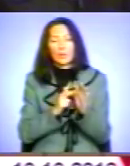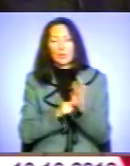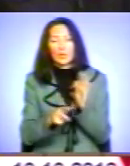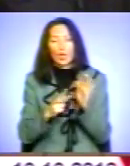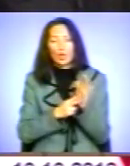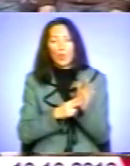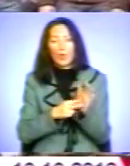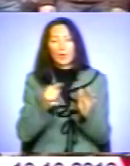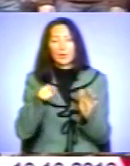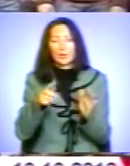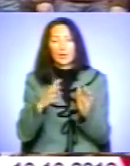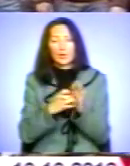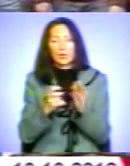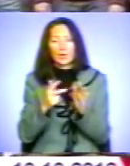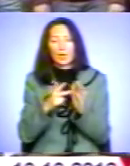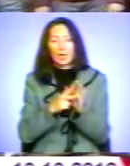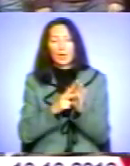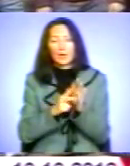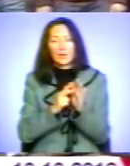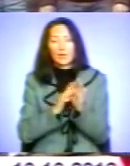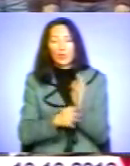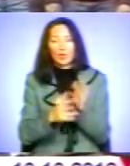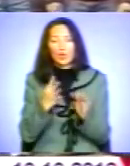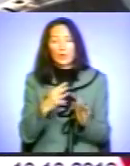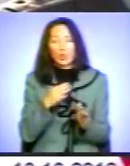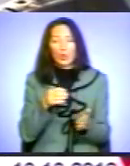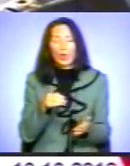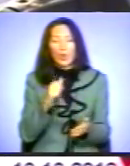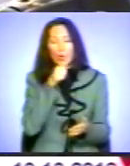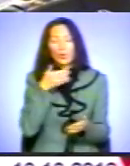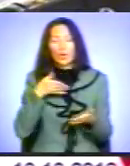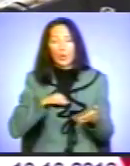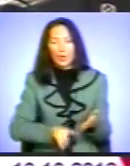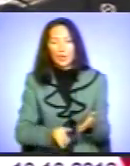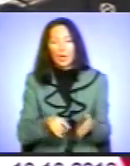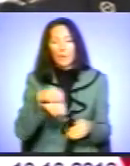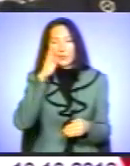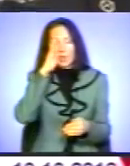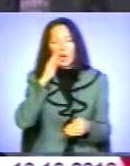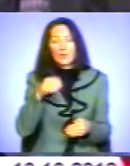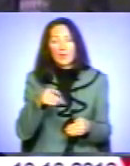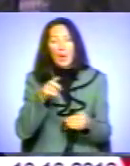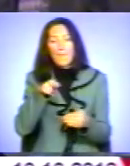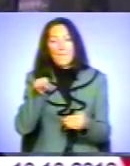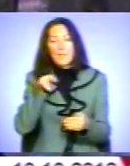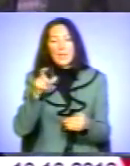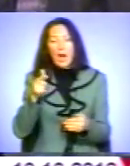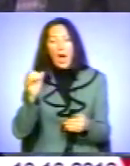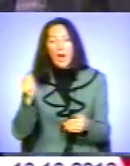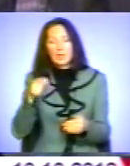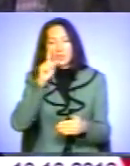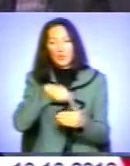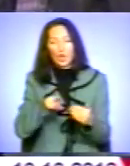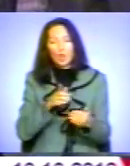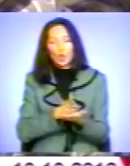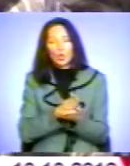1987-1994 років народження. Серед них і Андрій Пушкар з Підгайців. Юнак вірить, що служба в армії зробить його мужнішим і більш